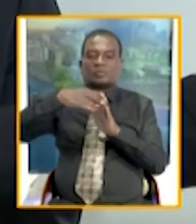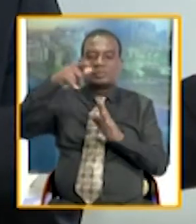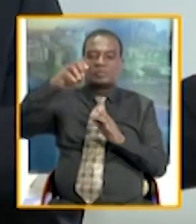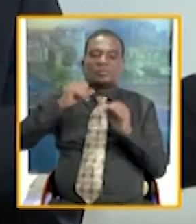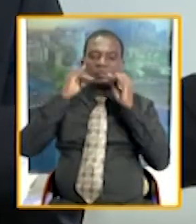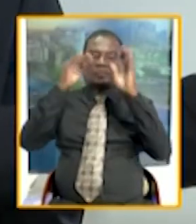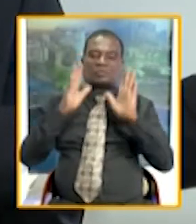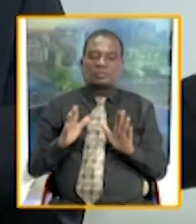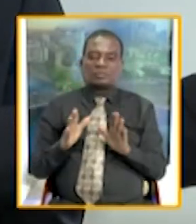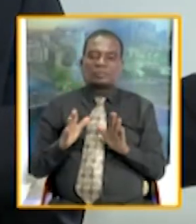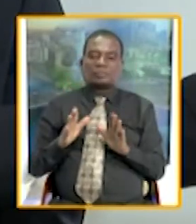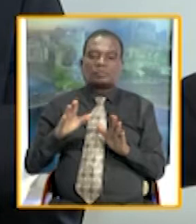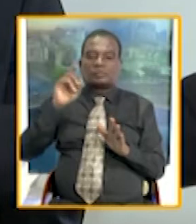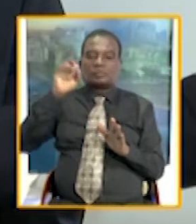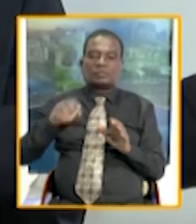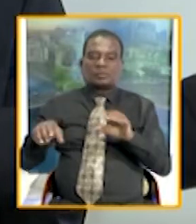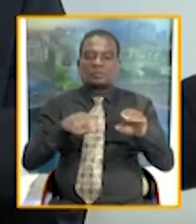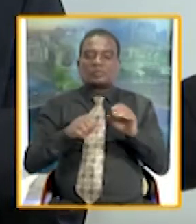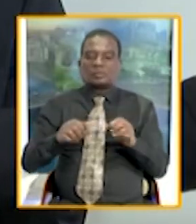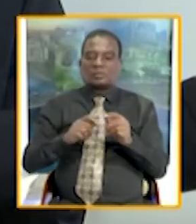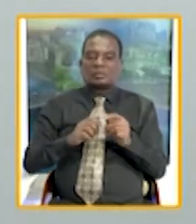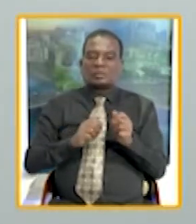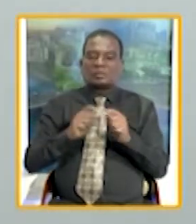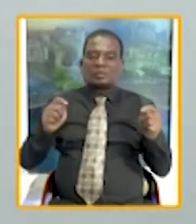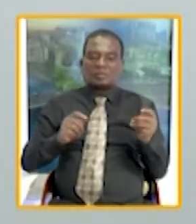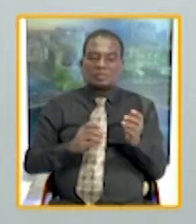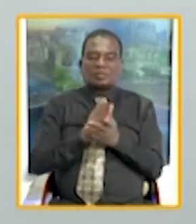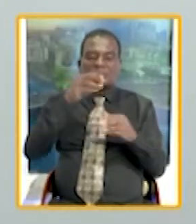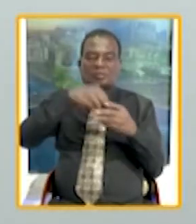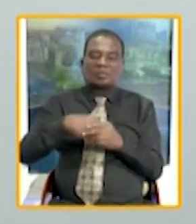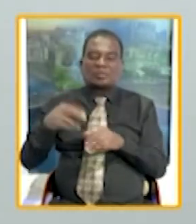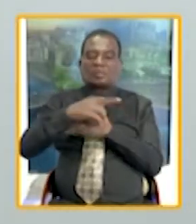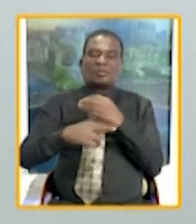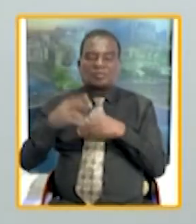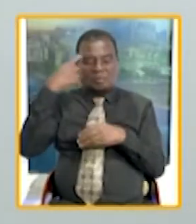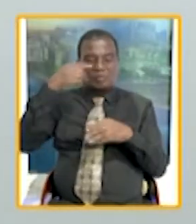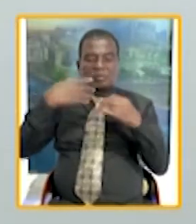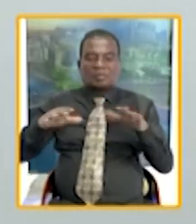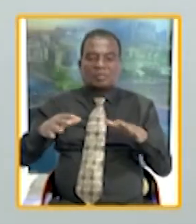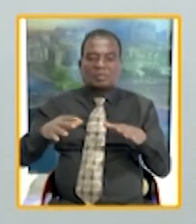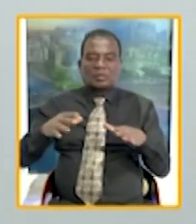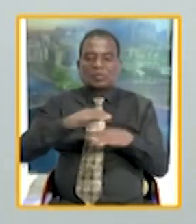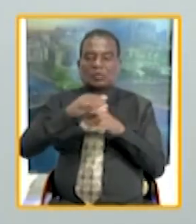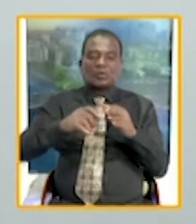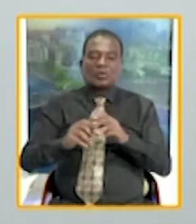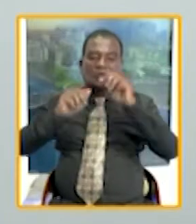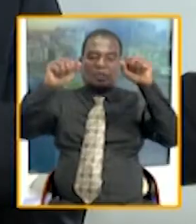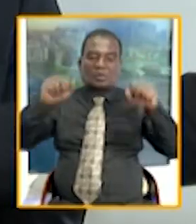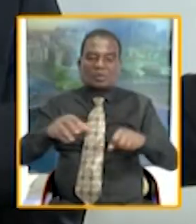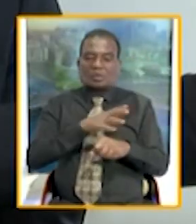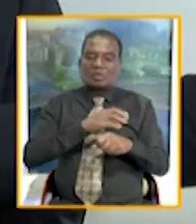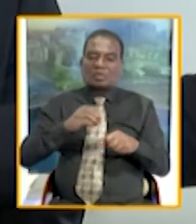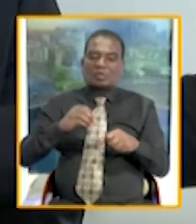des Ivoiriens. Que cela se passe très bien dans les urnes pour que vous terminiez tout ce processus et